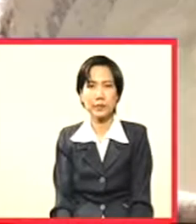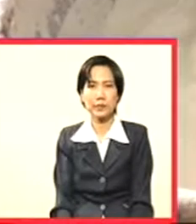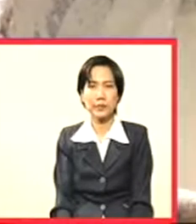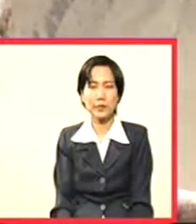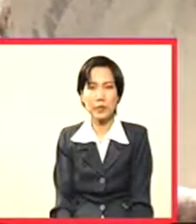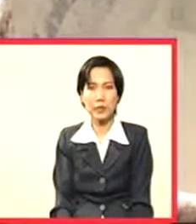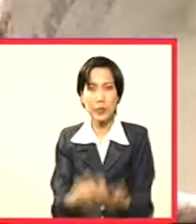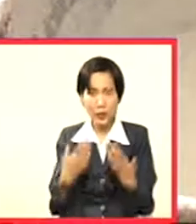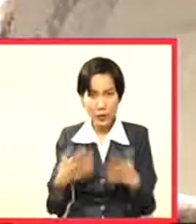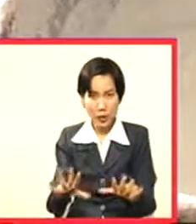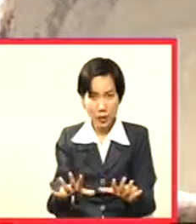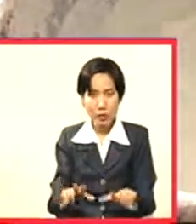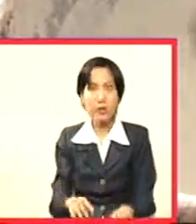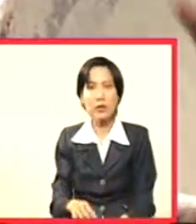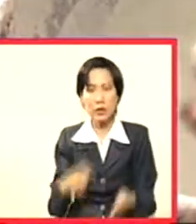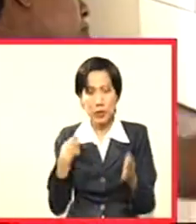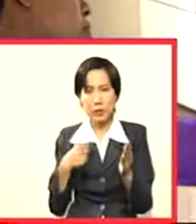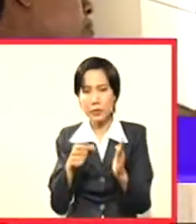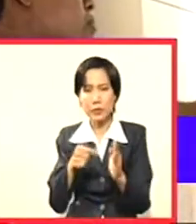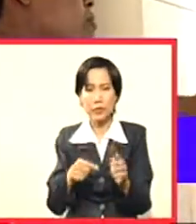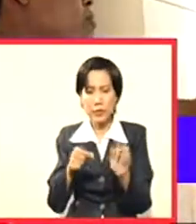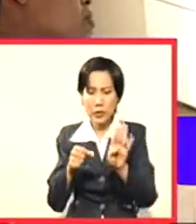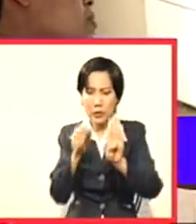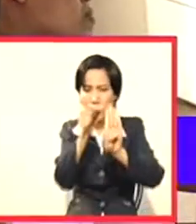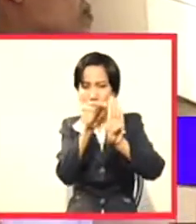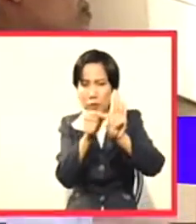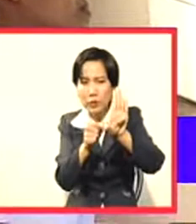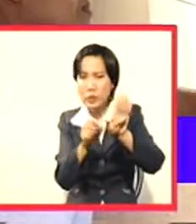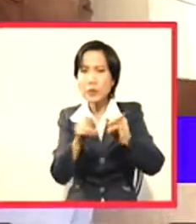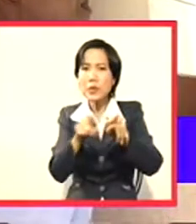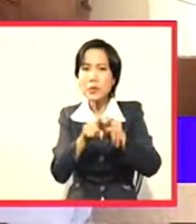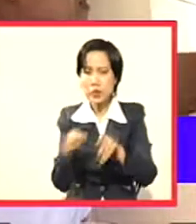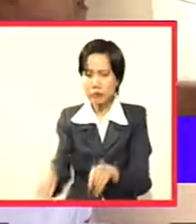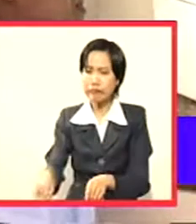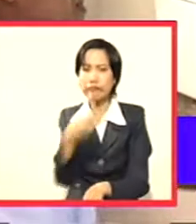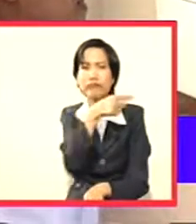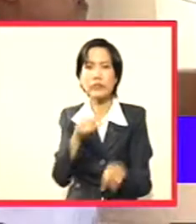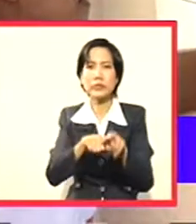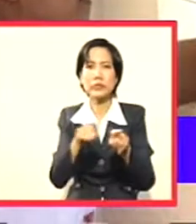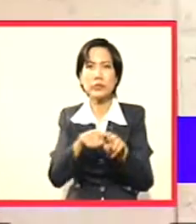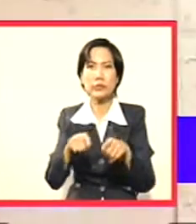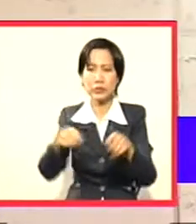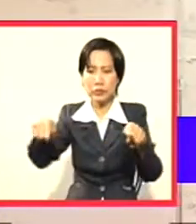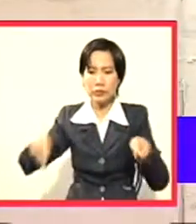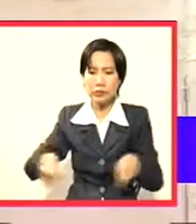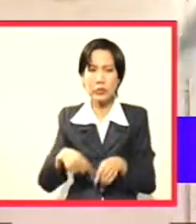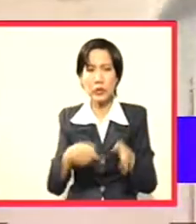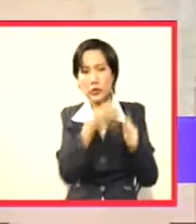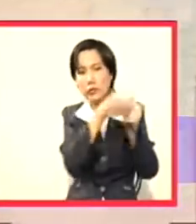จากนั้นก็ทำการยาแนวร่องซึ่งมีวิธีการเหมือนกับการยาแนวร่องปูพื้นนั่นเอง